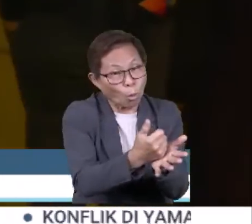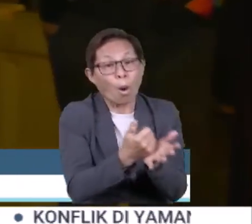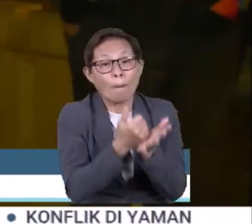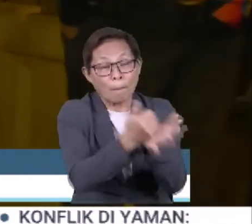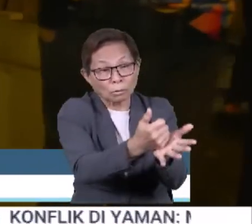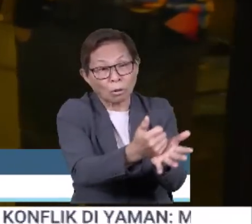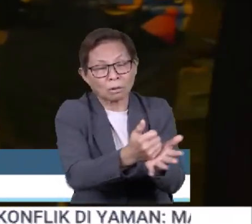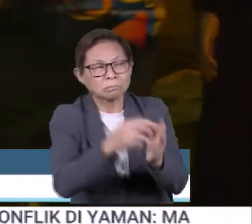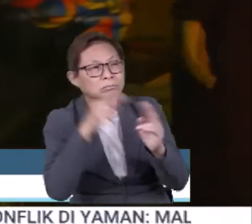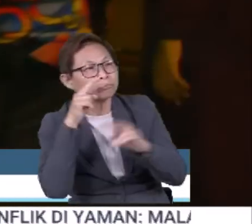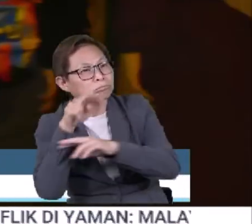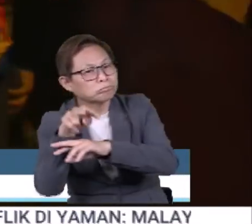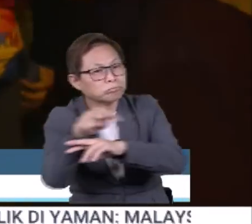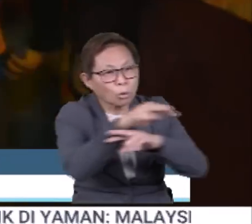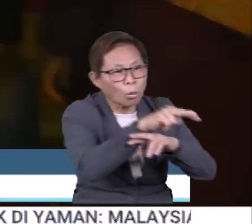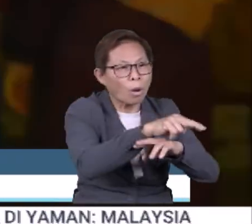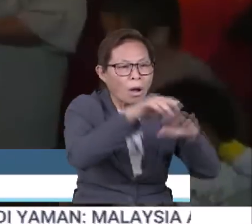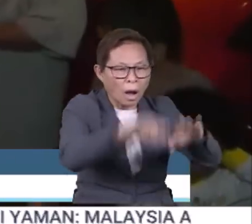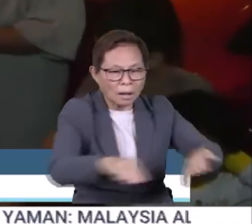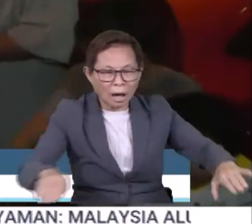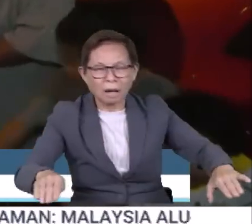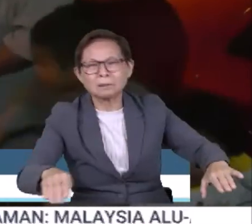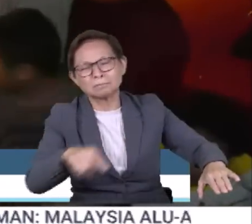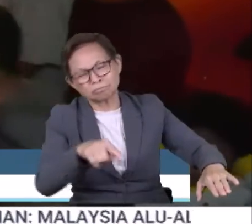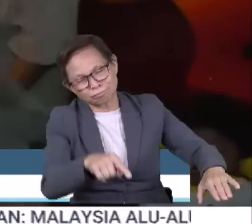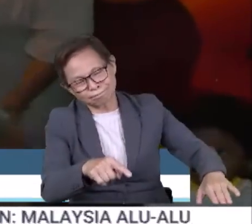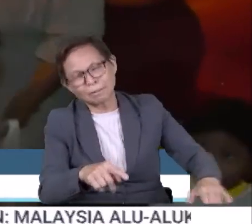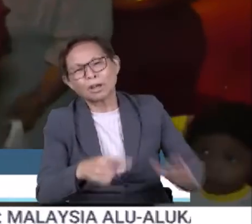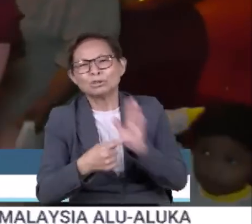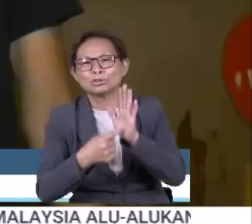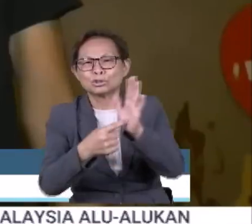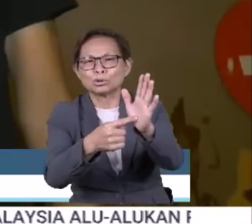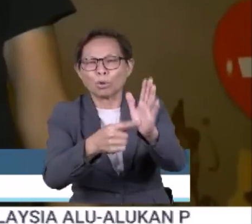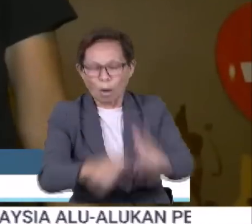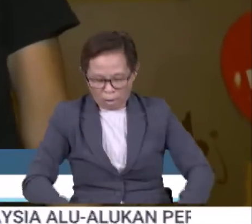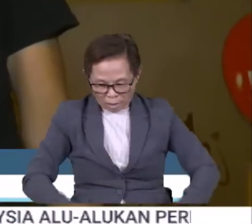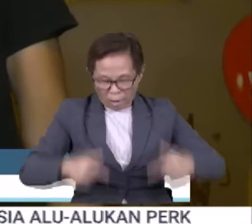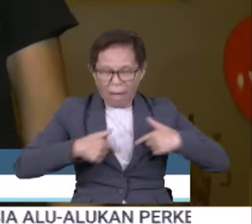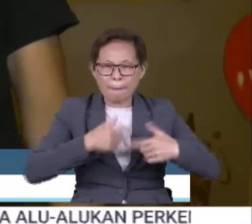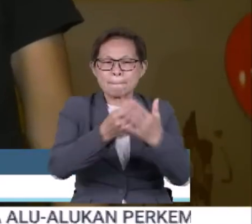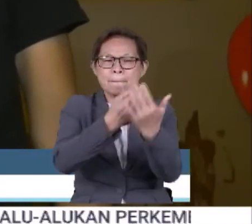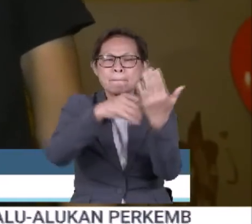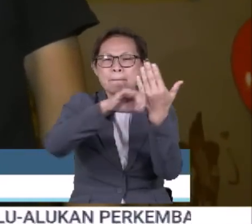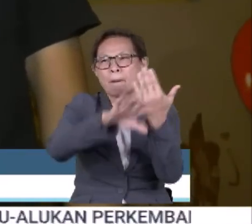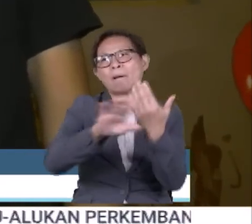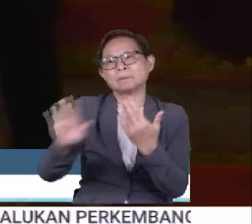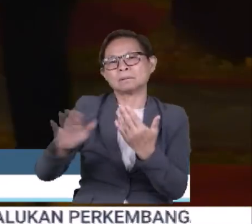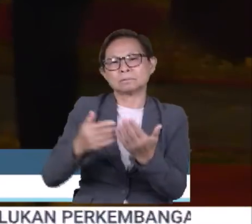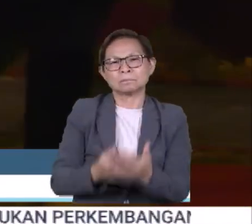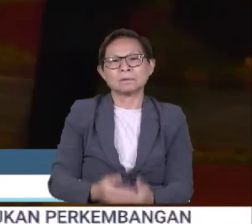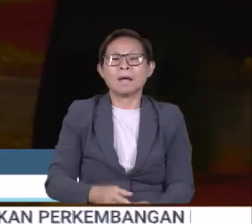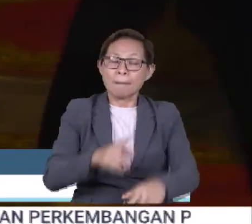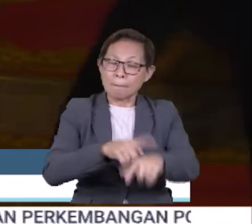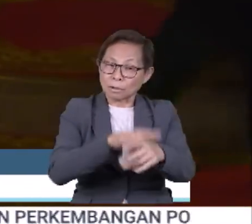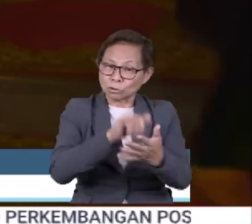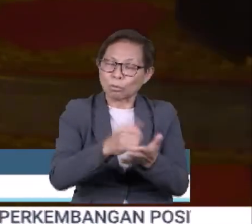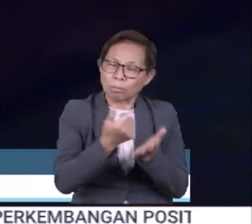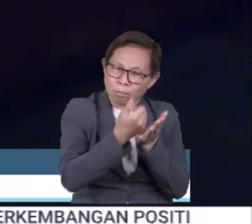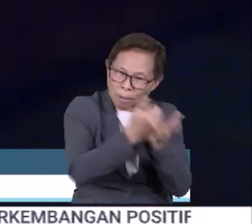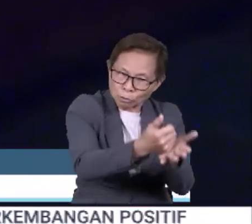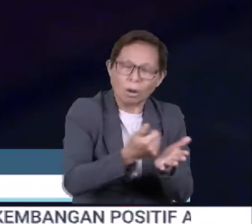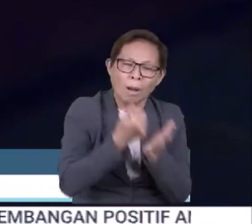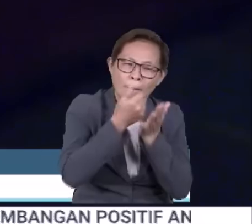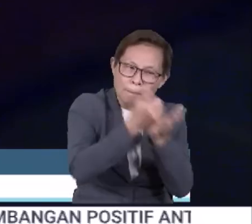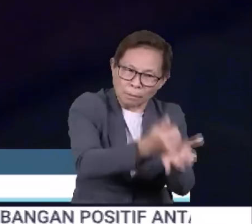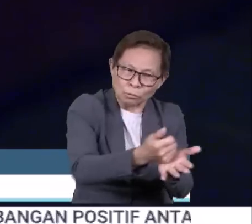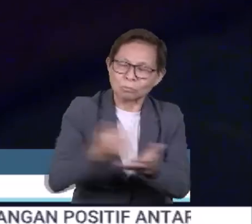atau meninjau keadaan anak-anak jalanan ini, beliau akan siarkan secara langsung di media sosialnya. Ketika itulah bantuan demi